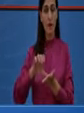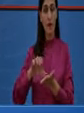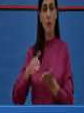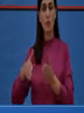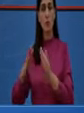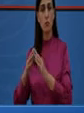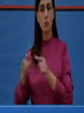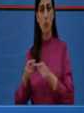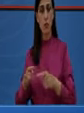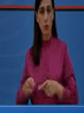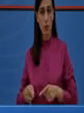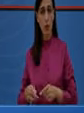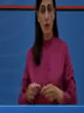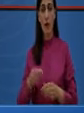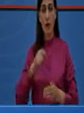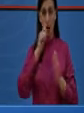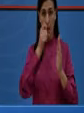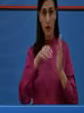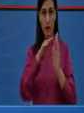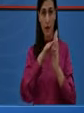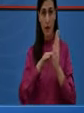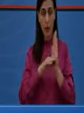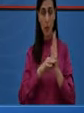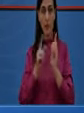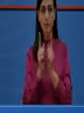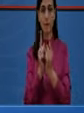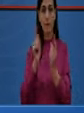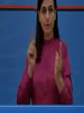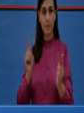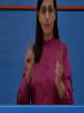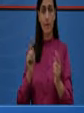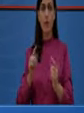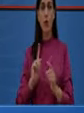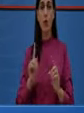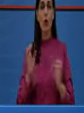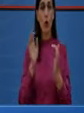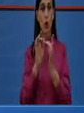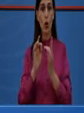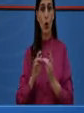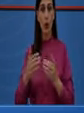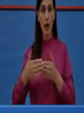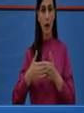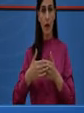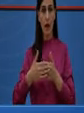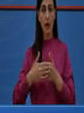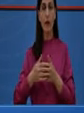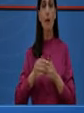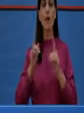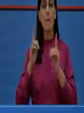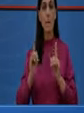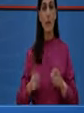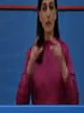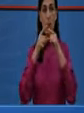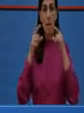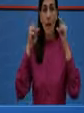shërbime dhe në çdo ambient për të respektuar masat e higjienës, distancës fizike, shmangni kontaktet dhe